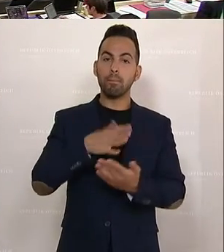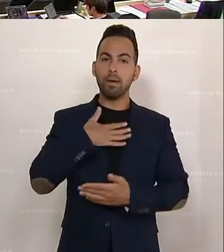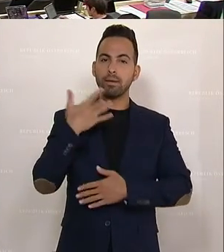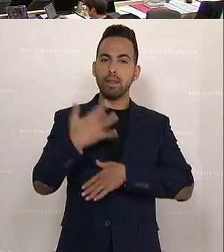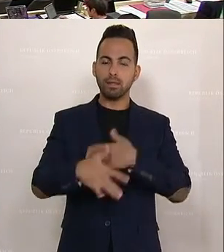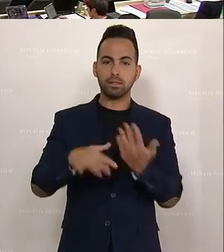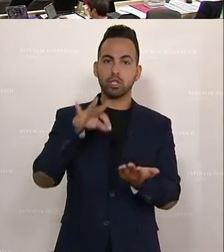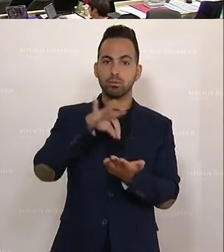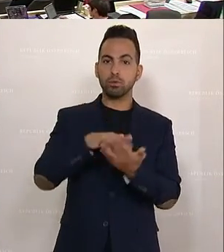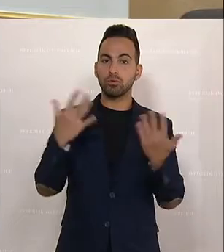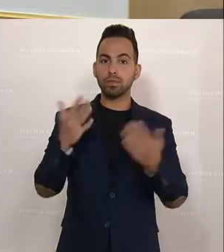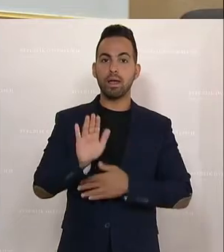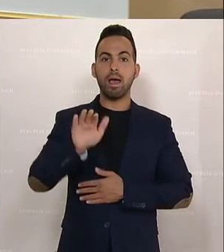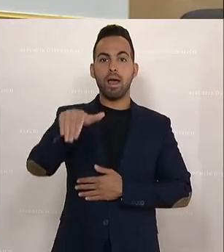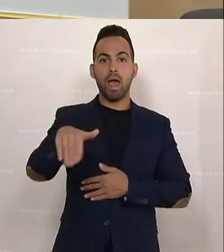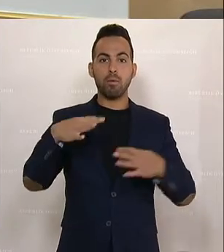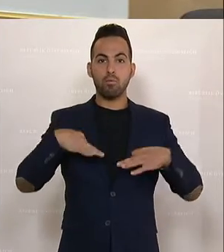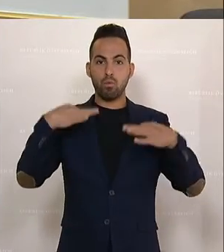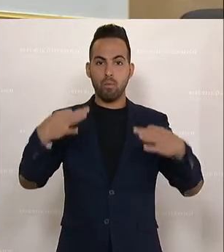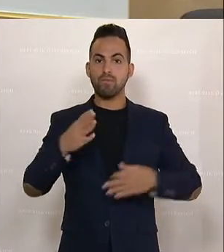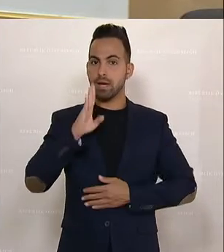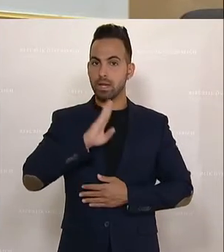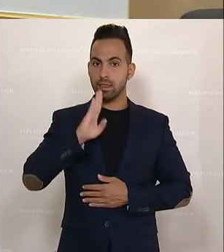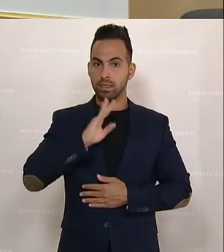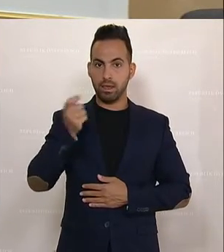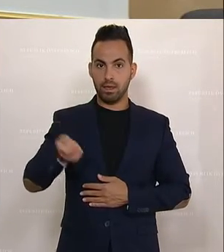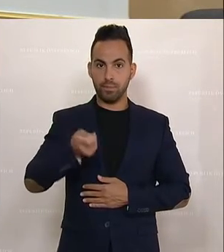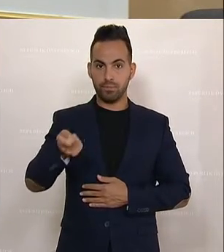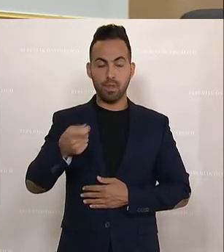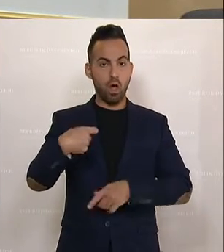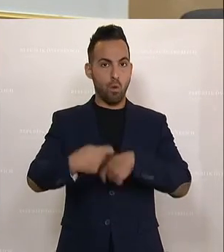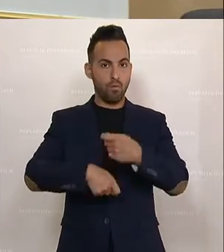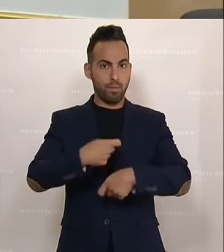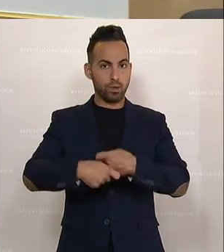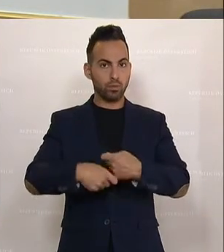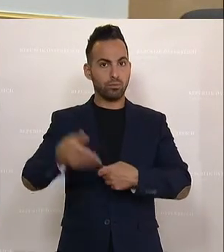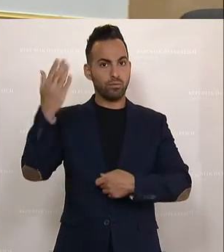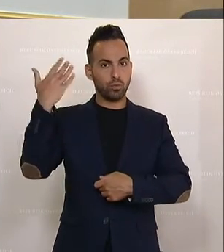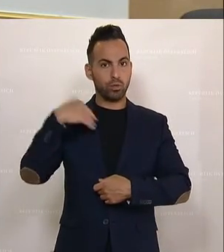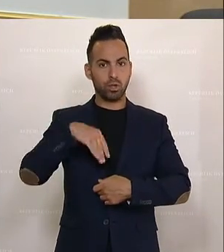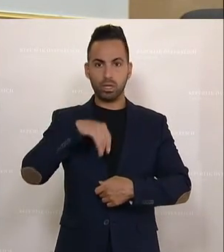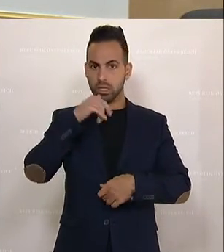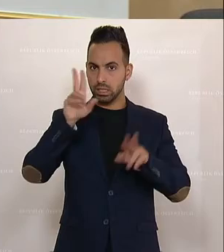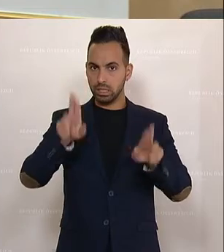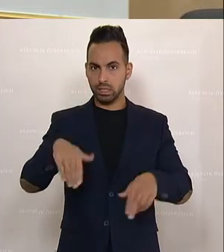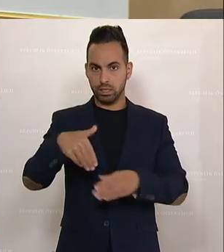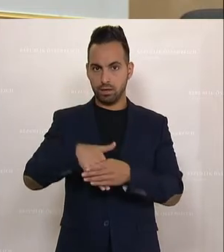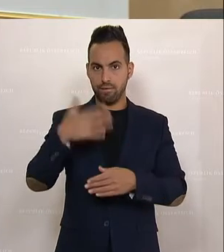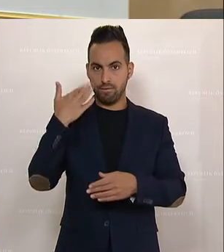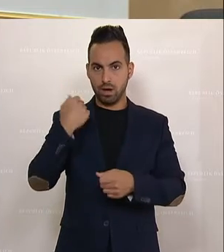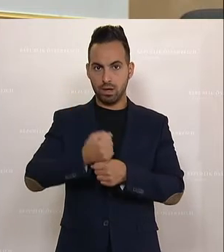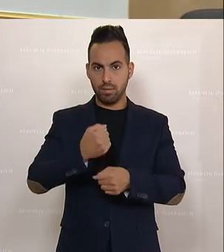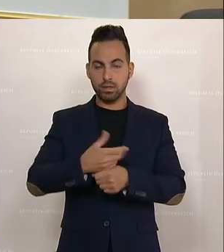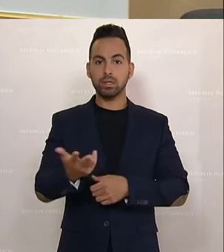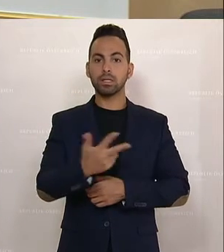Mein letzter Punkt betrifft die Heimopferrente. Aufarbeitung des Unrechts der Vergangenheit. Auch da hatten wir wieder